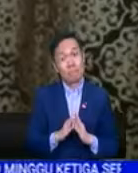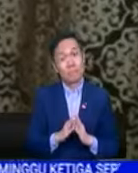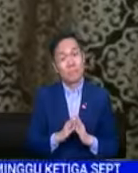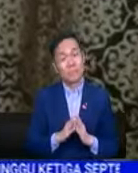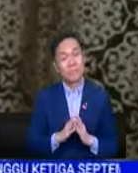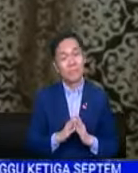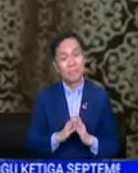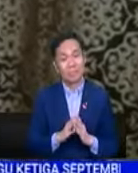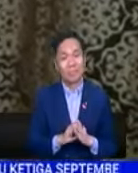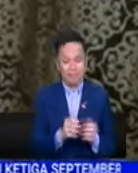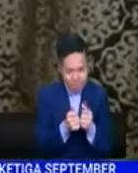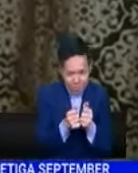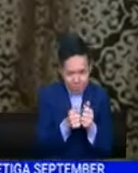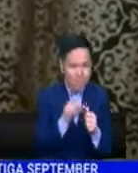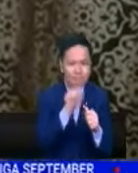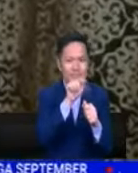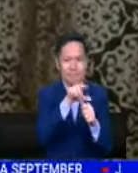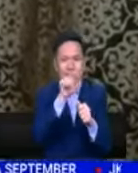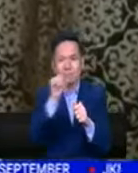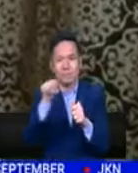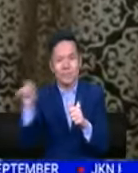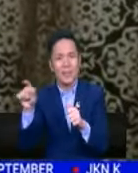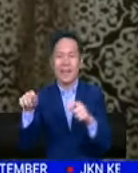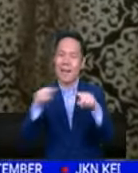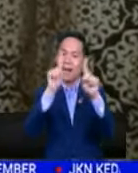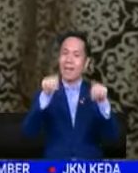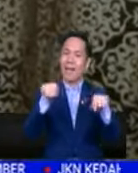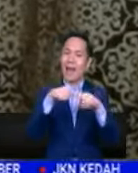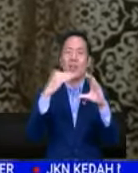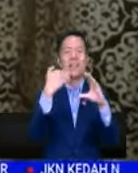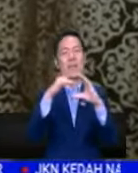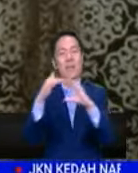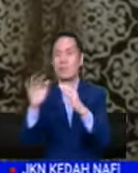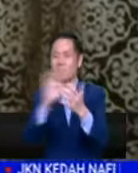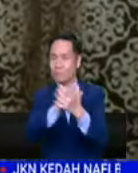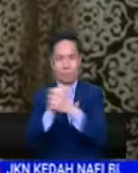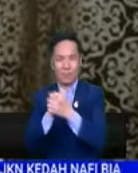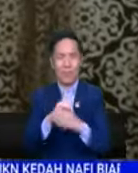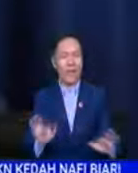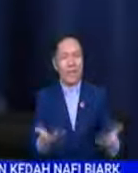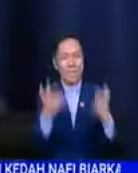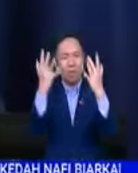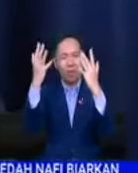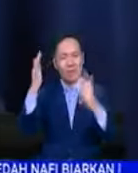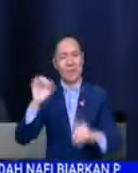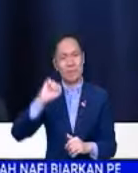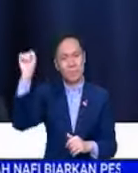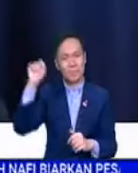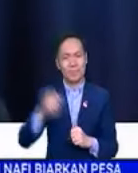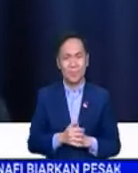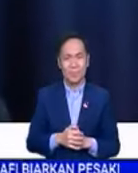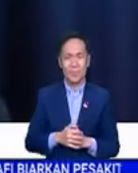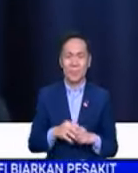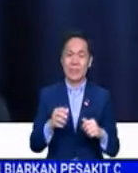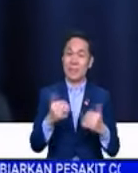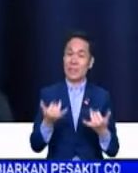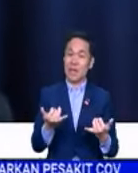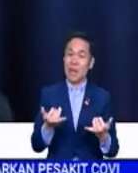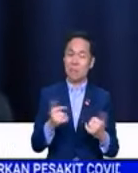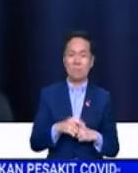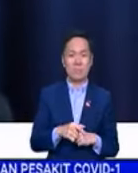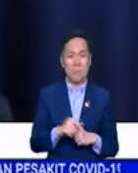greetings to all of our friends through digital cards or emails. So happy National Day to everyone. Now due to the pandemic